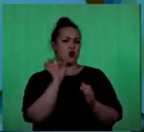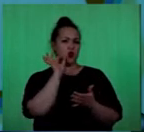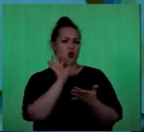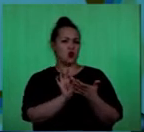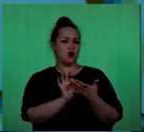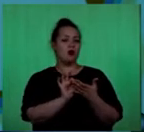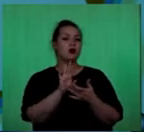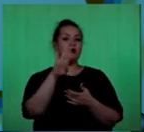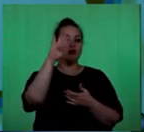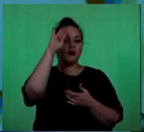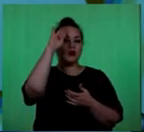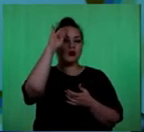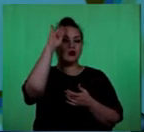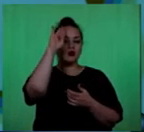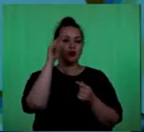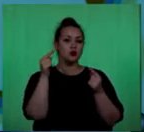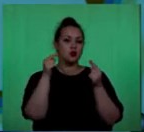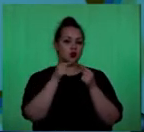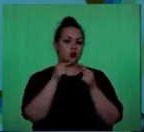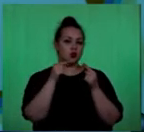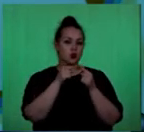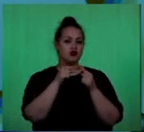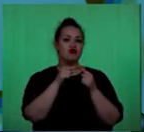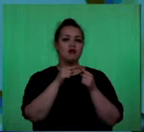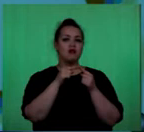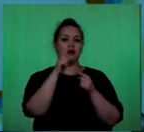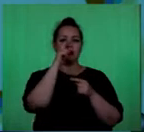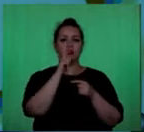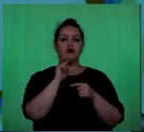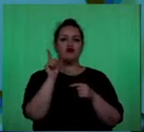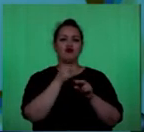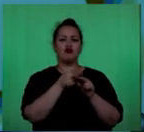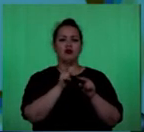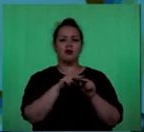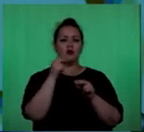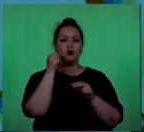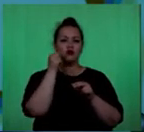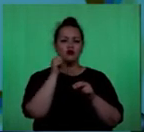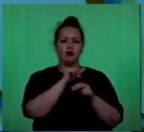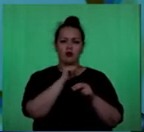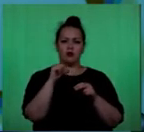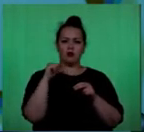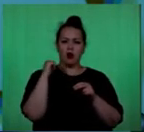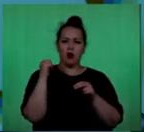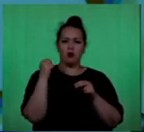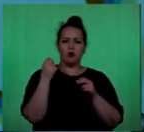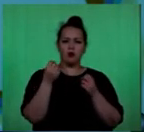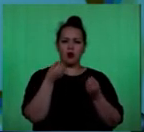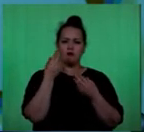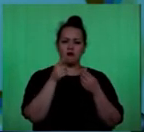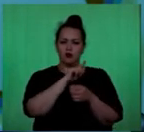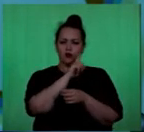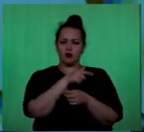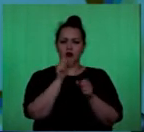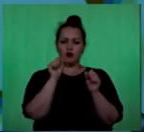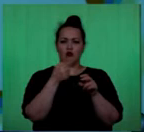малыш в точности не понимал что значит быть мужчиной в самом расцвете сил может быть он тоже